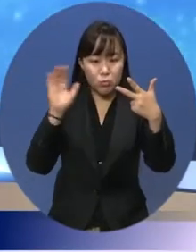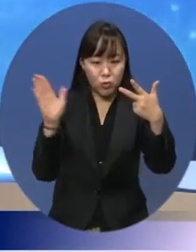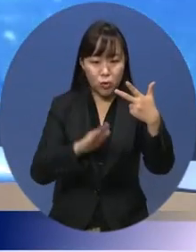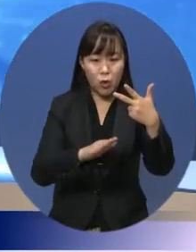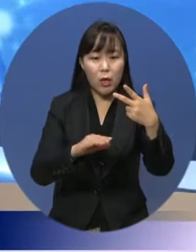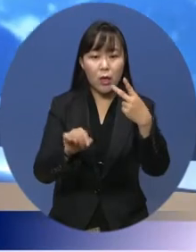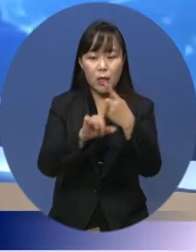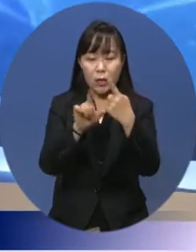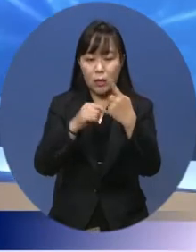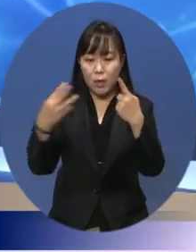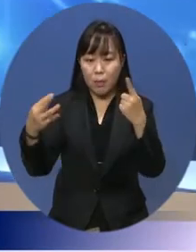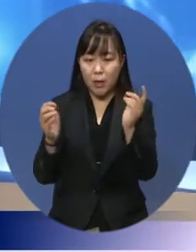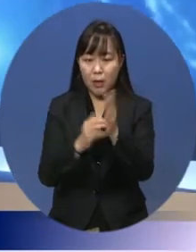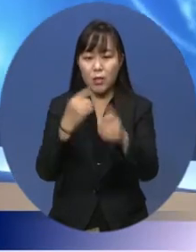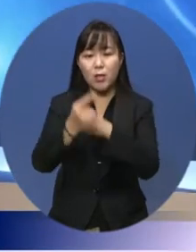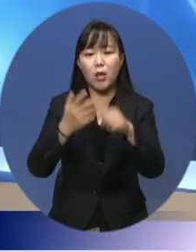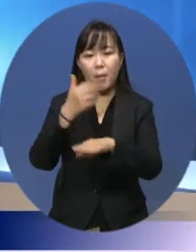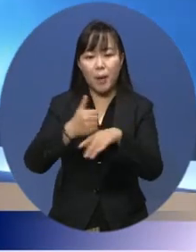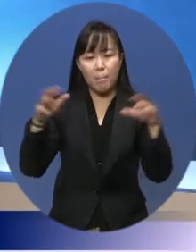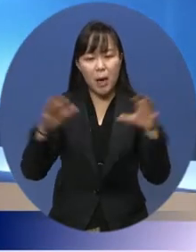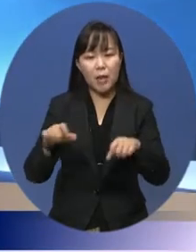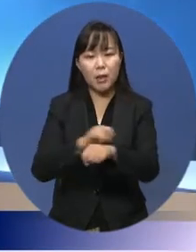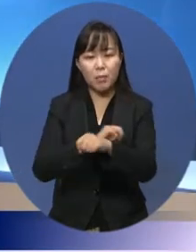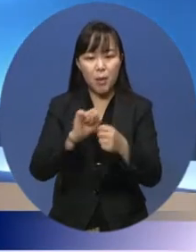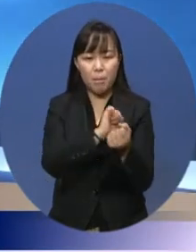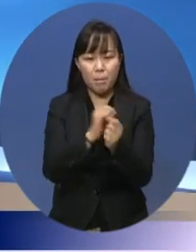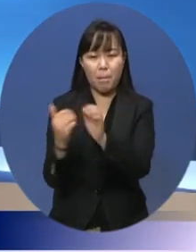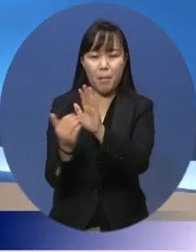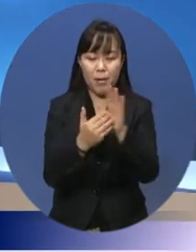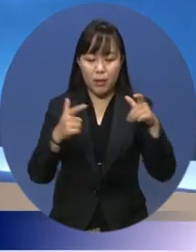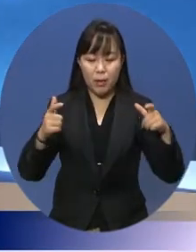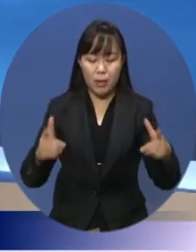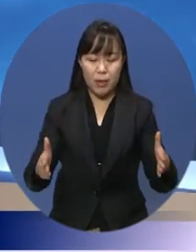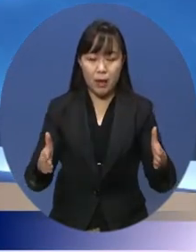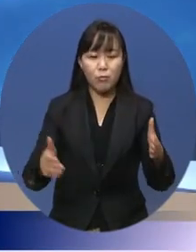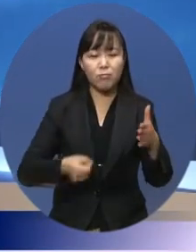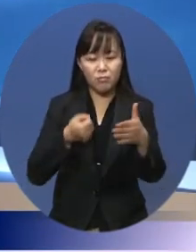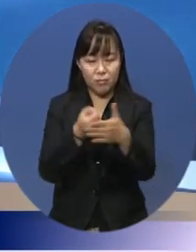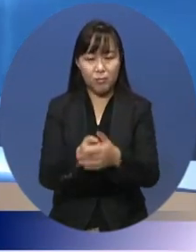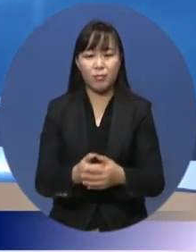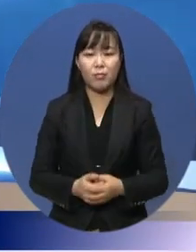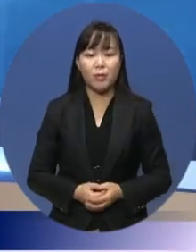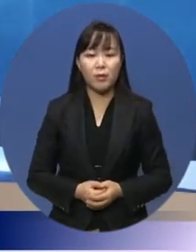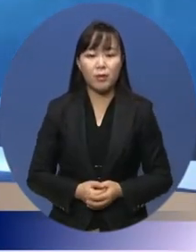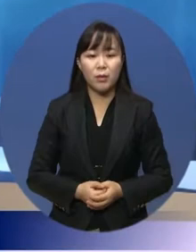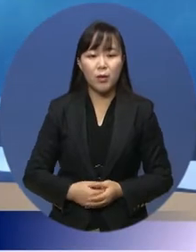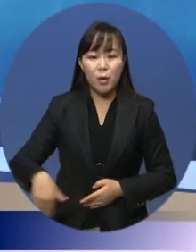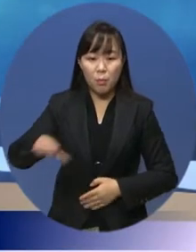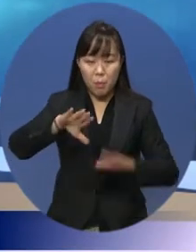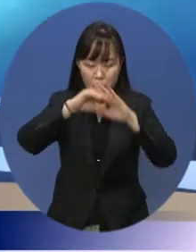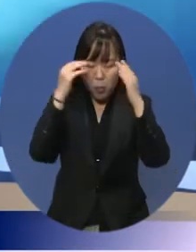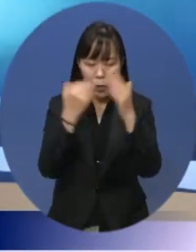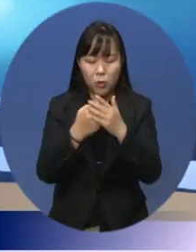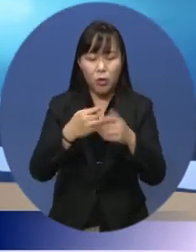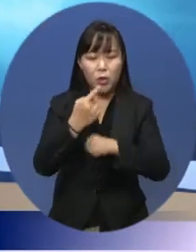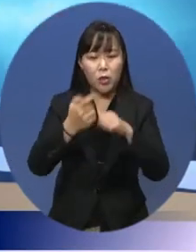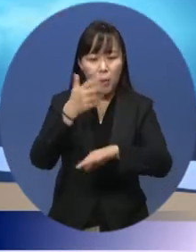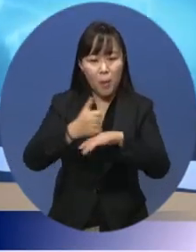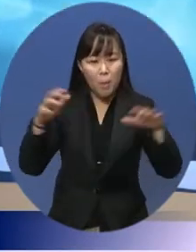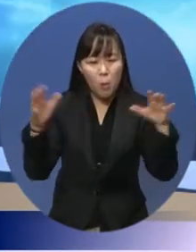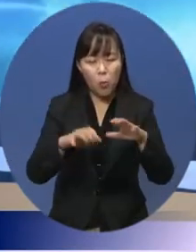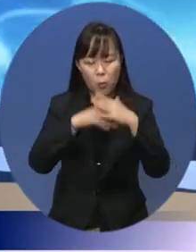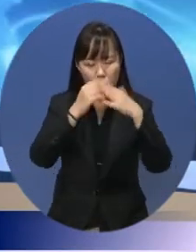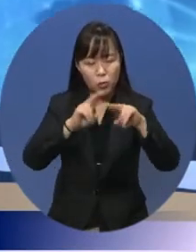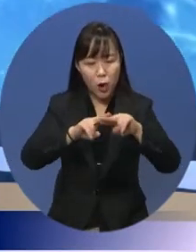달 3일까지 연말연시 특별 방역 기간으로 지정했습니다. 우리 모두 연말 모임 등은